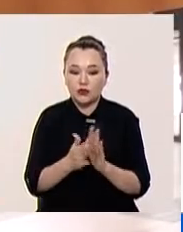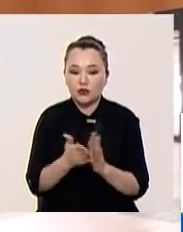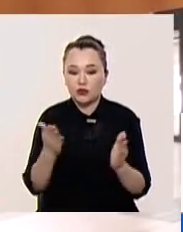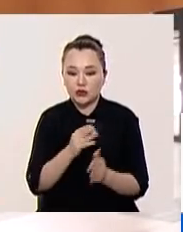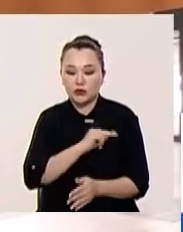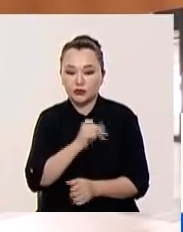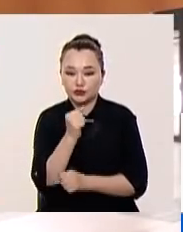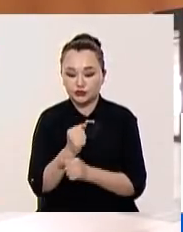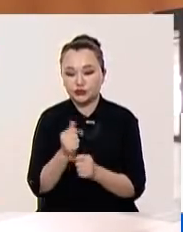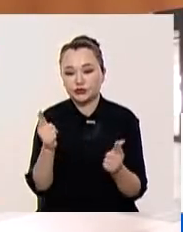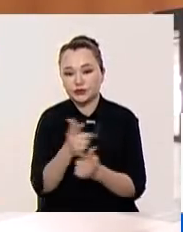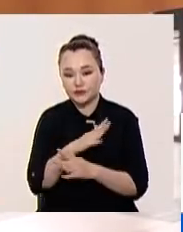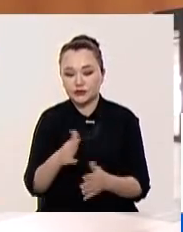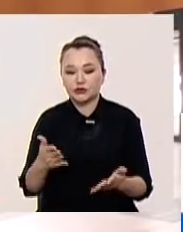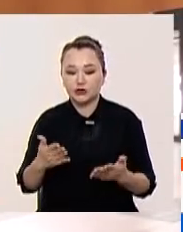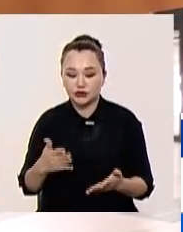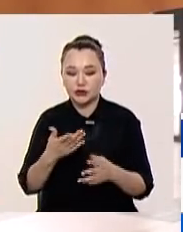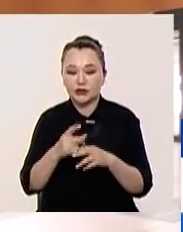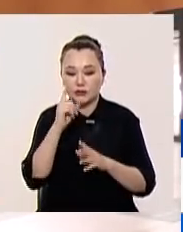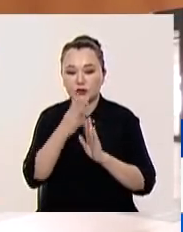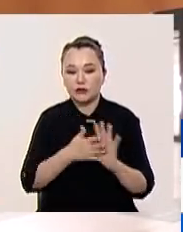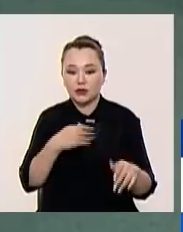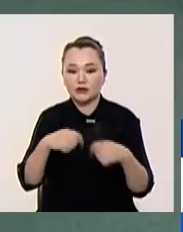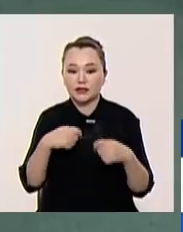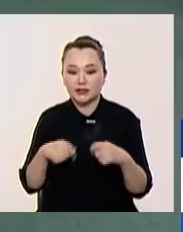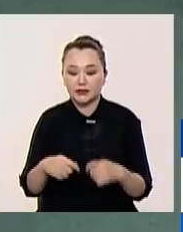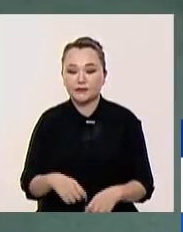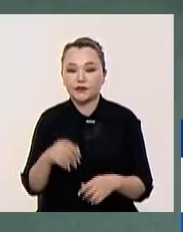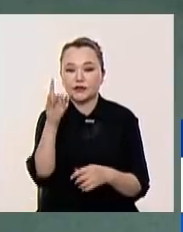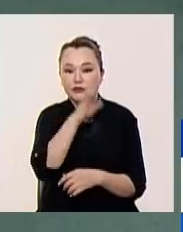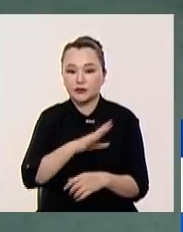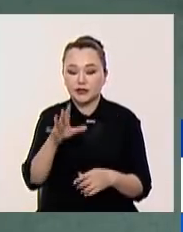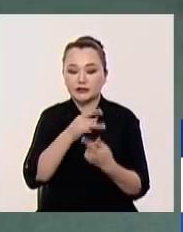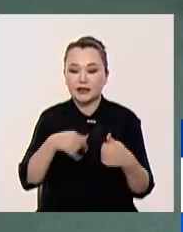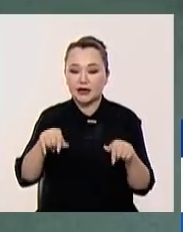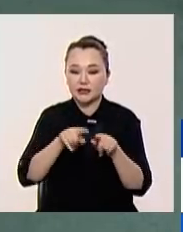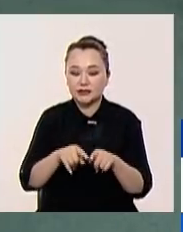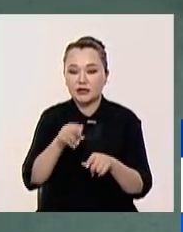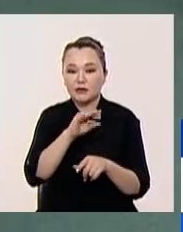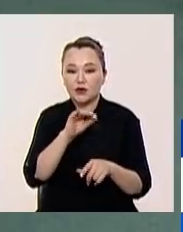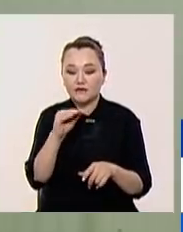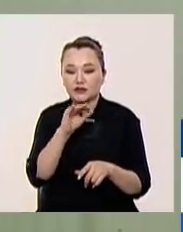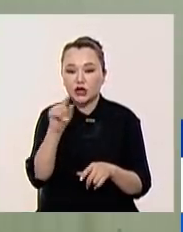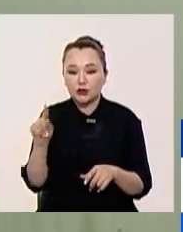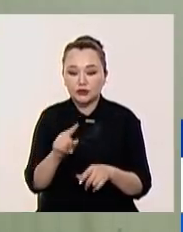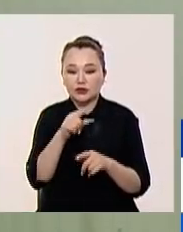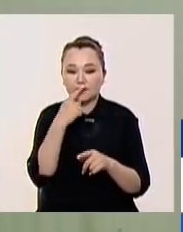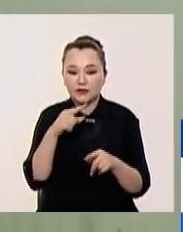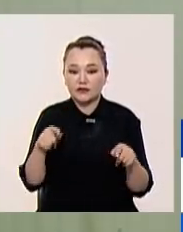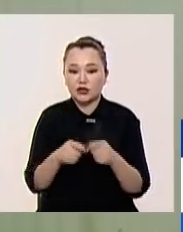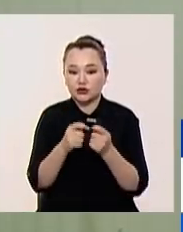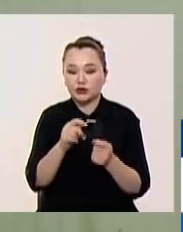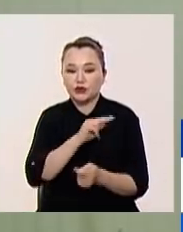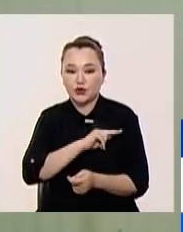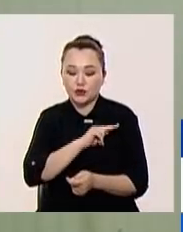не согласились с этим, но я так понимаю, что это рынок. В Республиканском объединении профсоюзов говорят, что формально нарушений